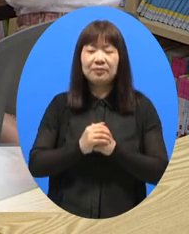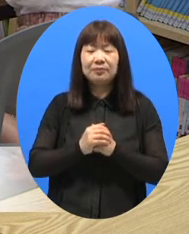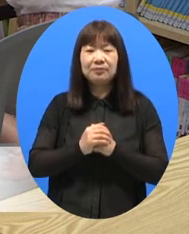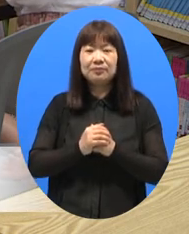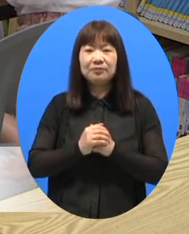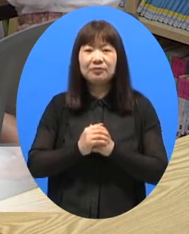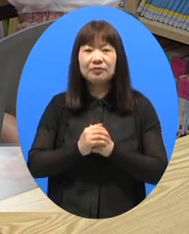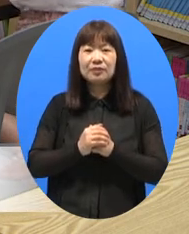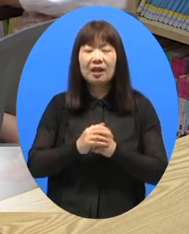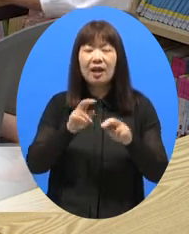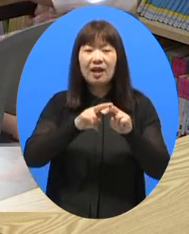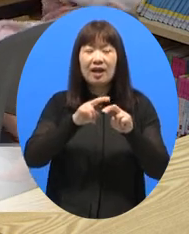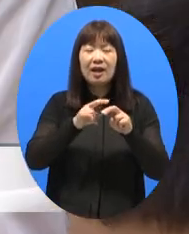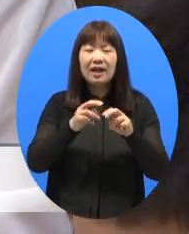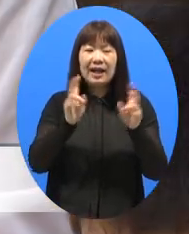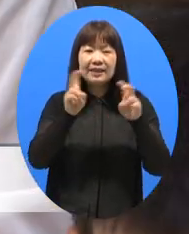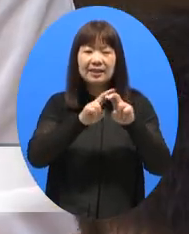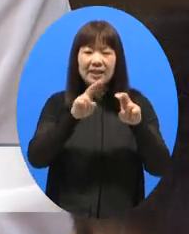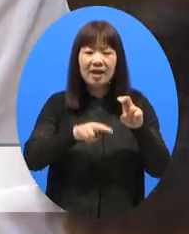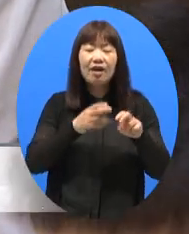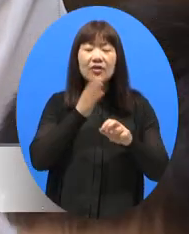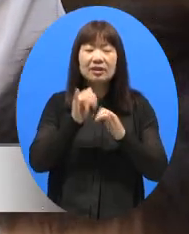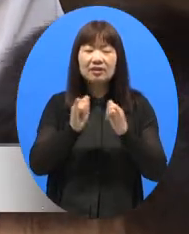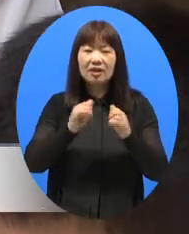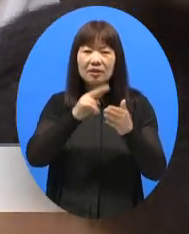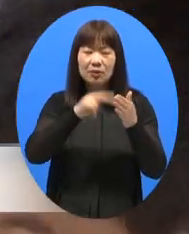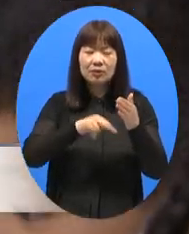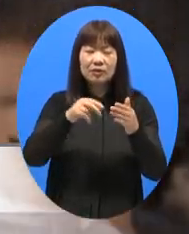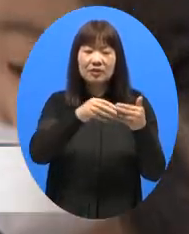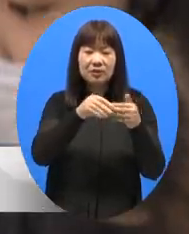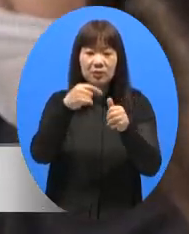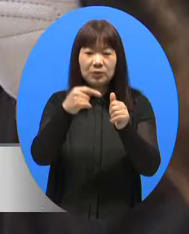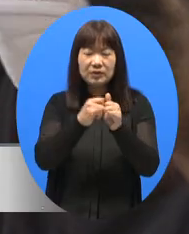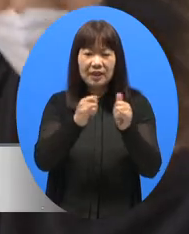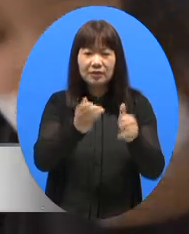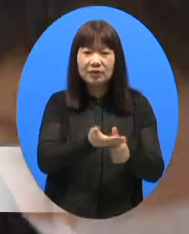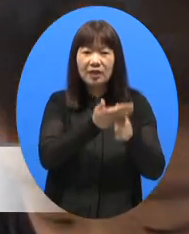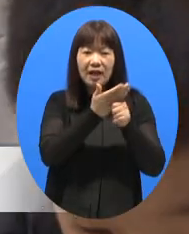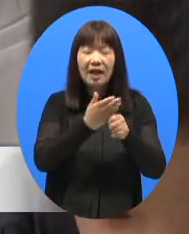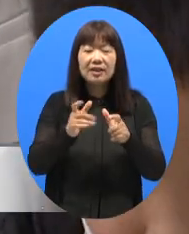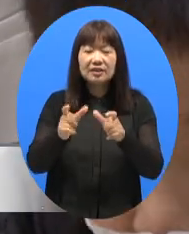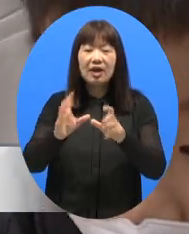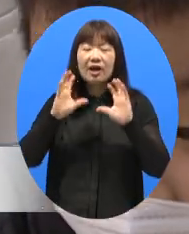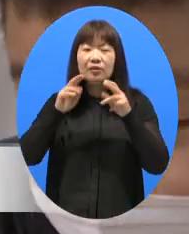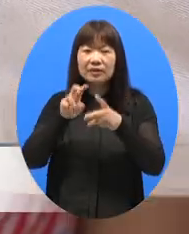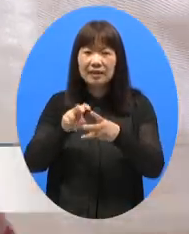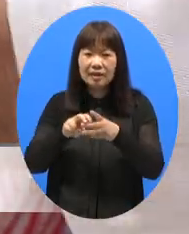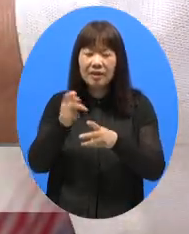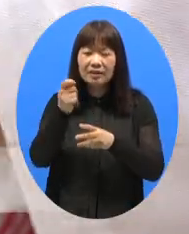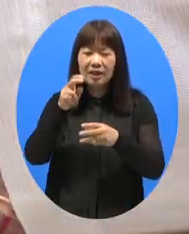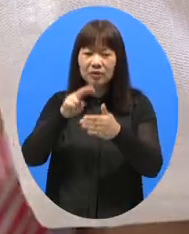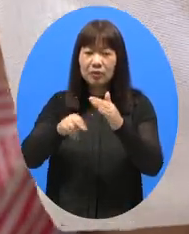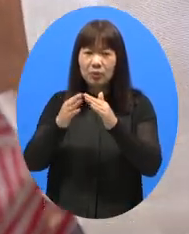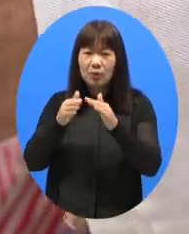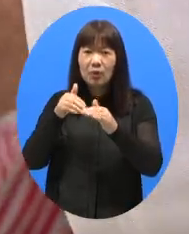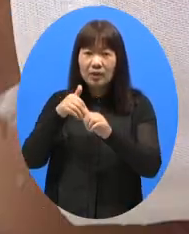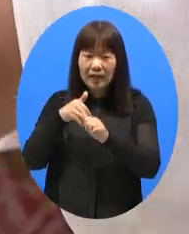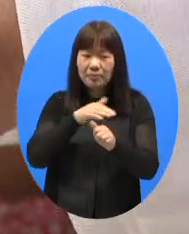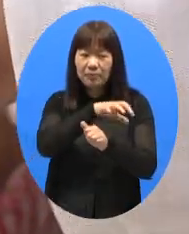독서 나눔이는 은퇴한 어르신들을 독서 지도자를 육성해 지역 아동센터와 보육기관, 작은 도서관 등에 파견하는